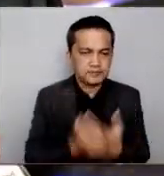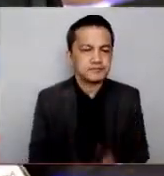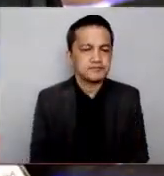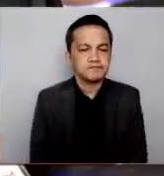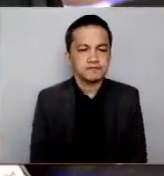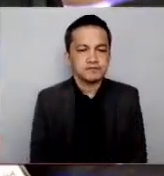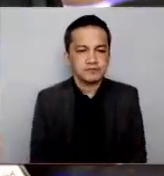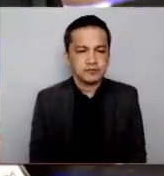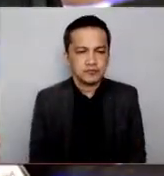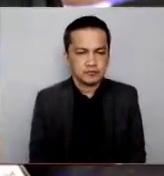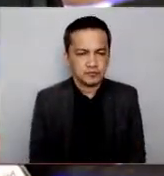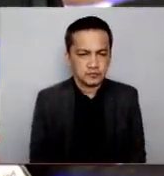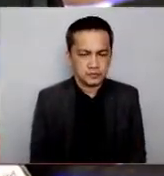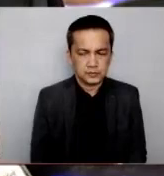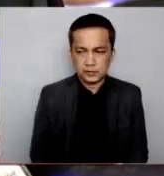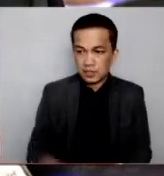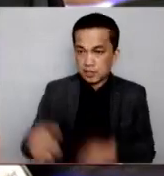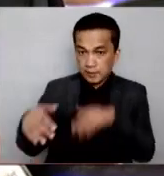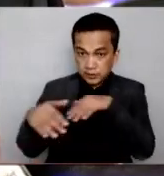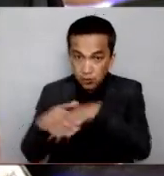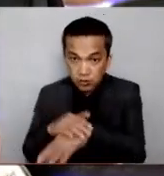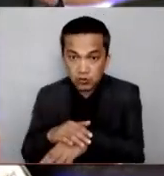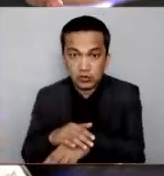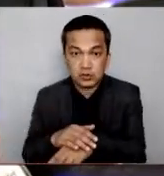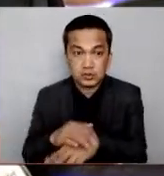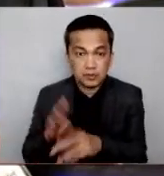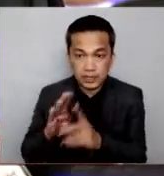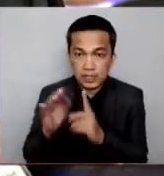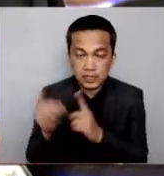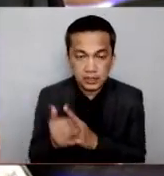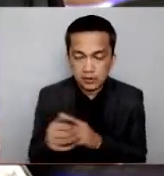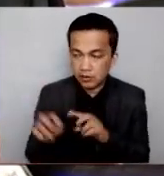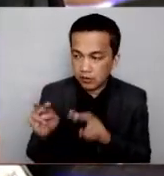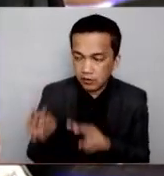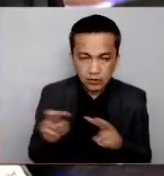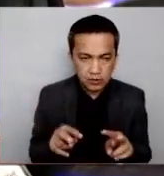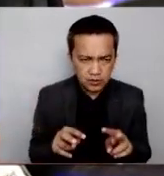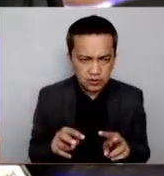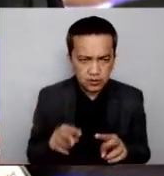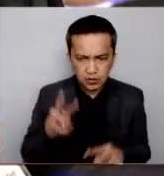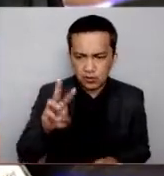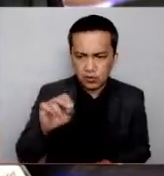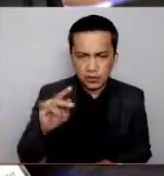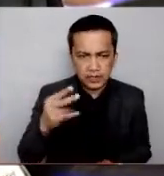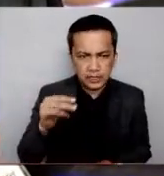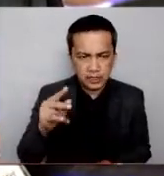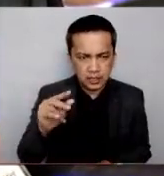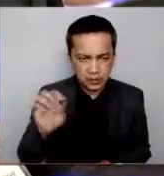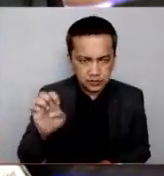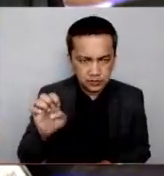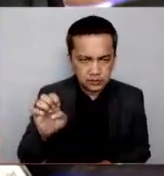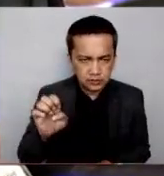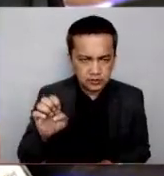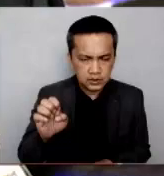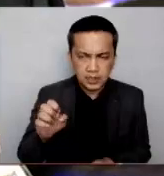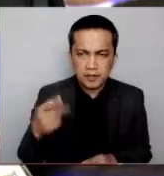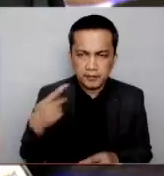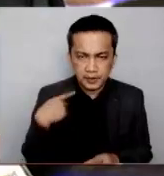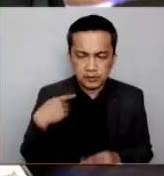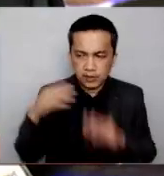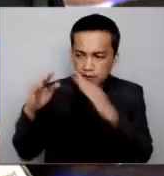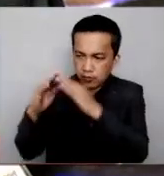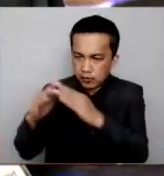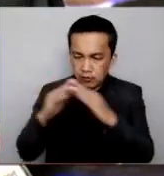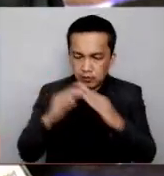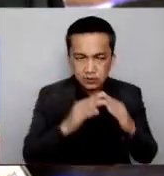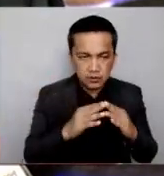papasok kayo sa looban ng mga barangay, makikita mo may warehouse, may mga bodega. Ang tendency po